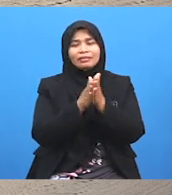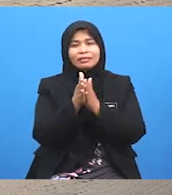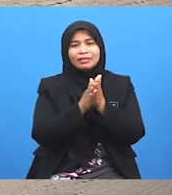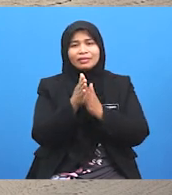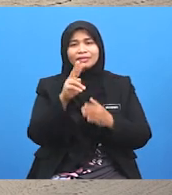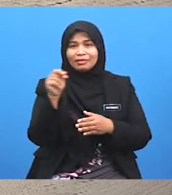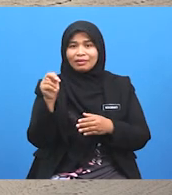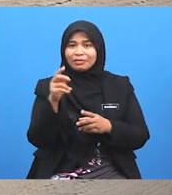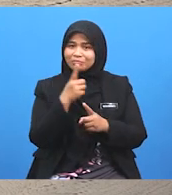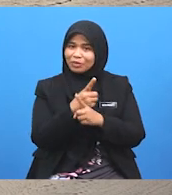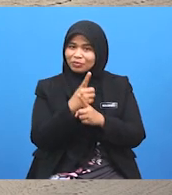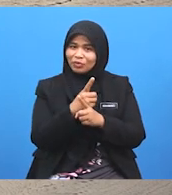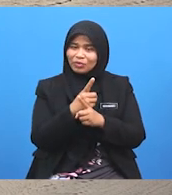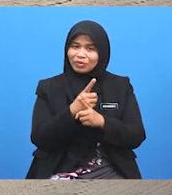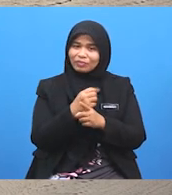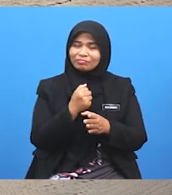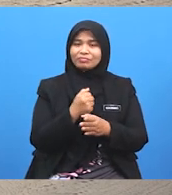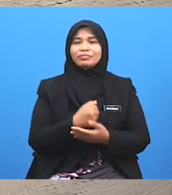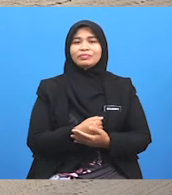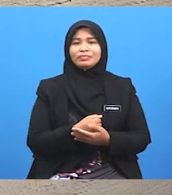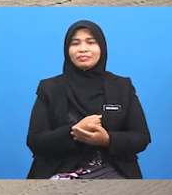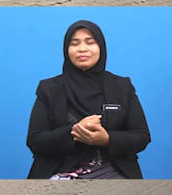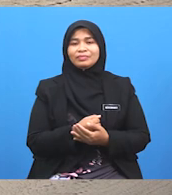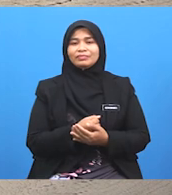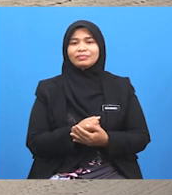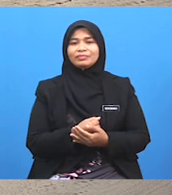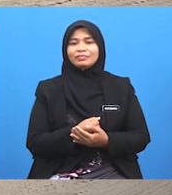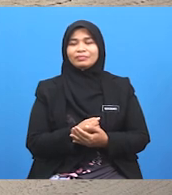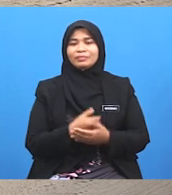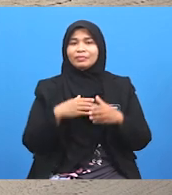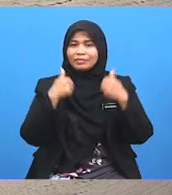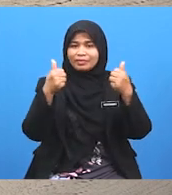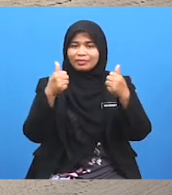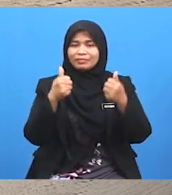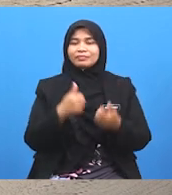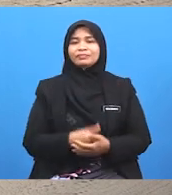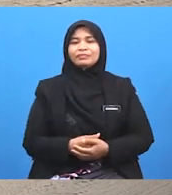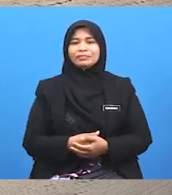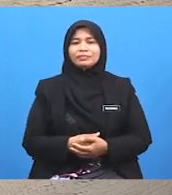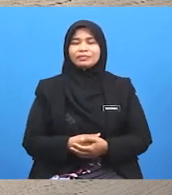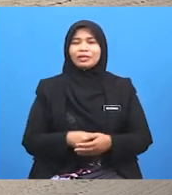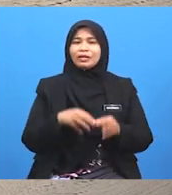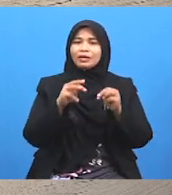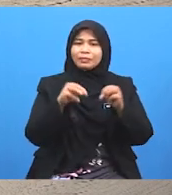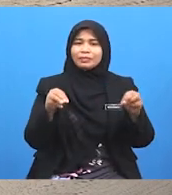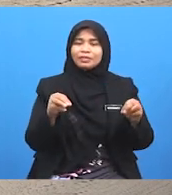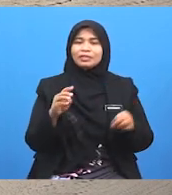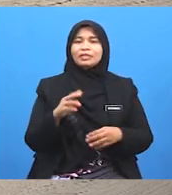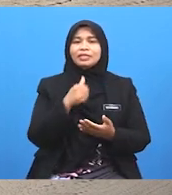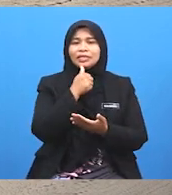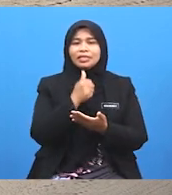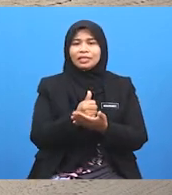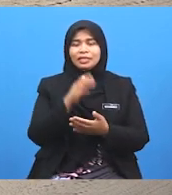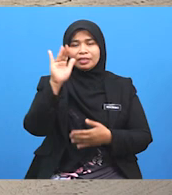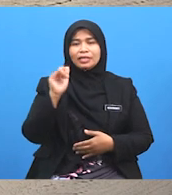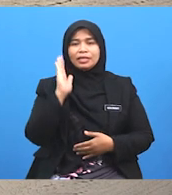Betul tak, cikgu? Betul, Mira. Hebat sekali. Murid-murid, nilai yang kita akan